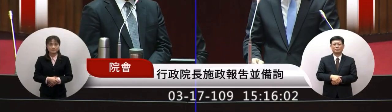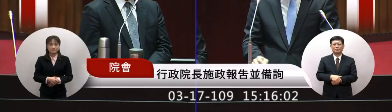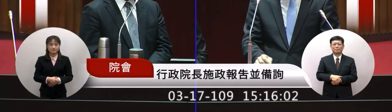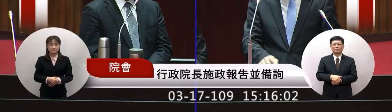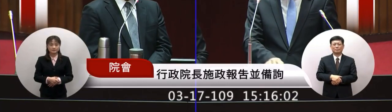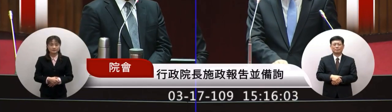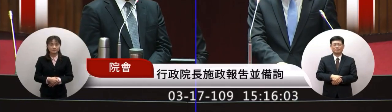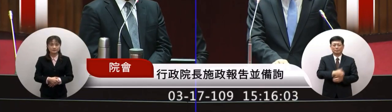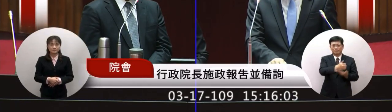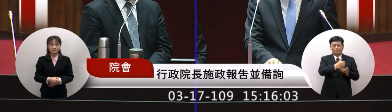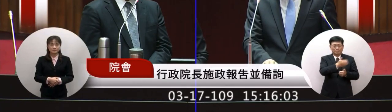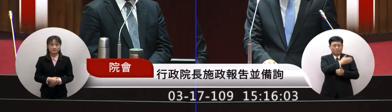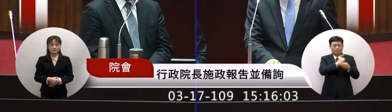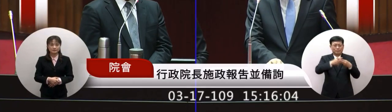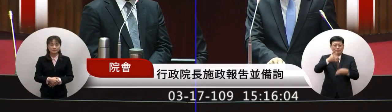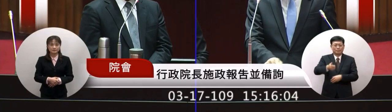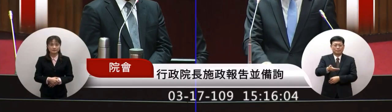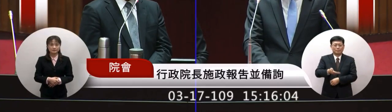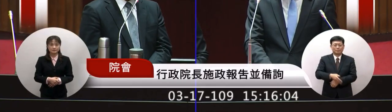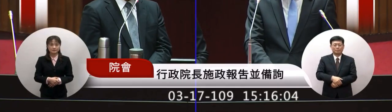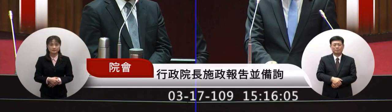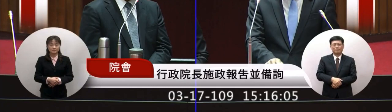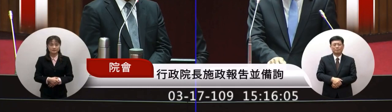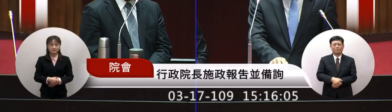请陆委会陈主委。